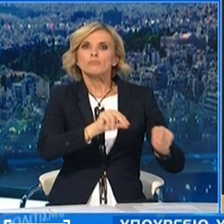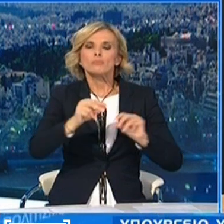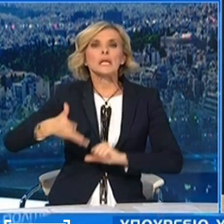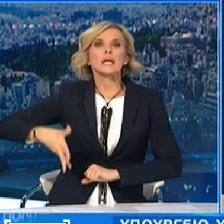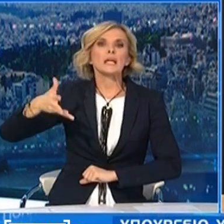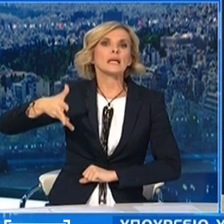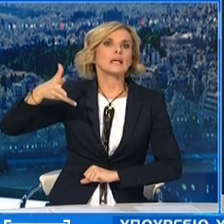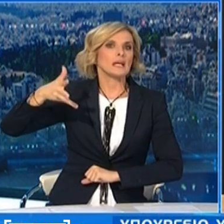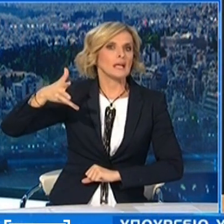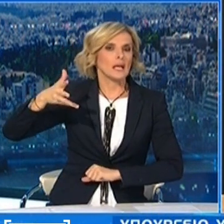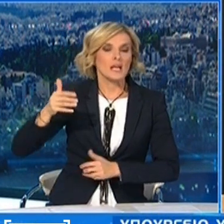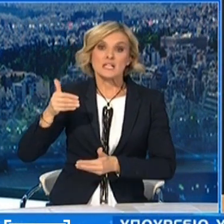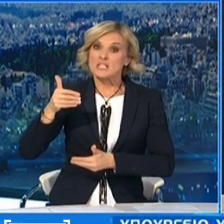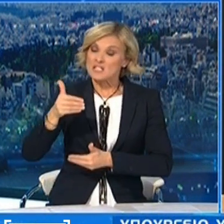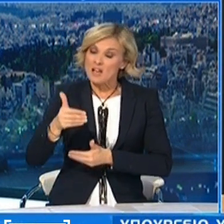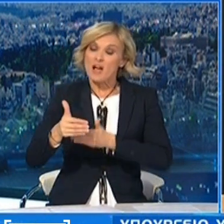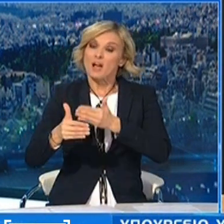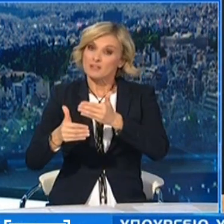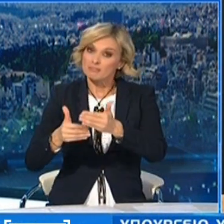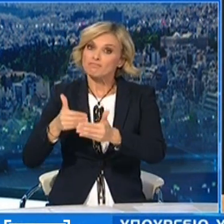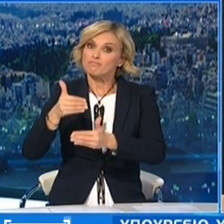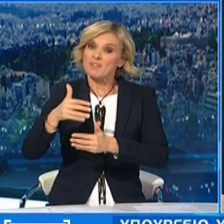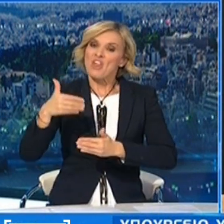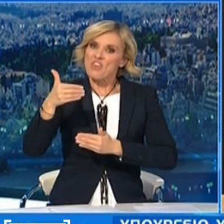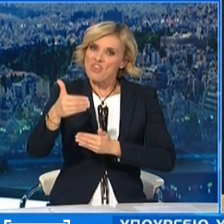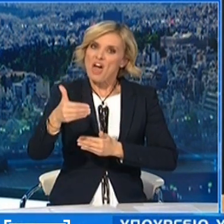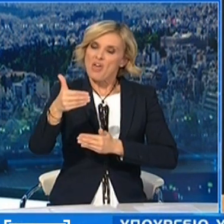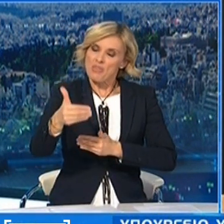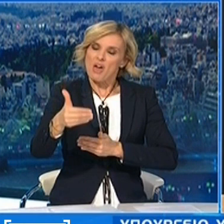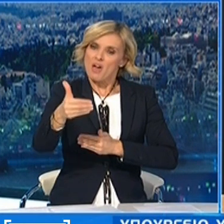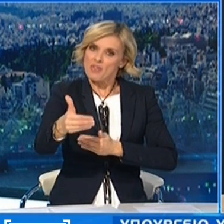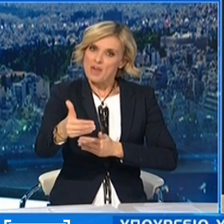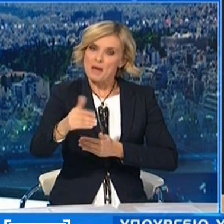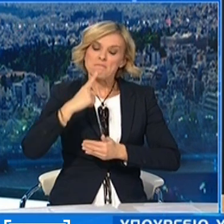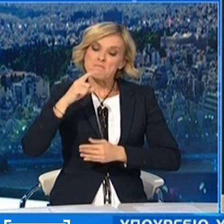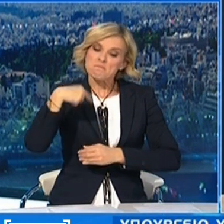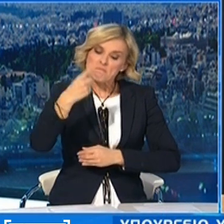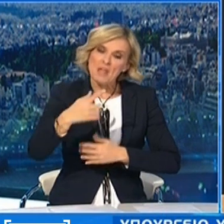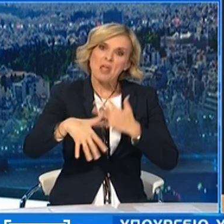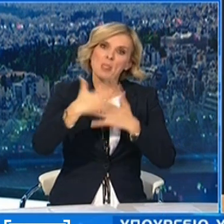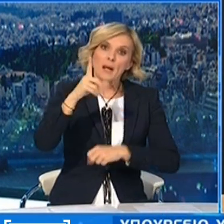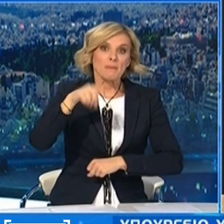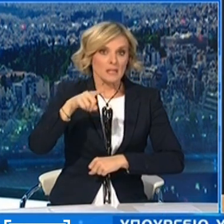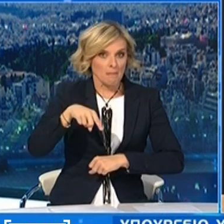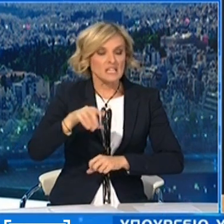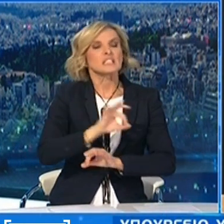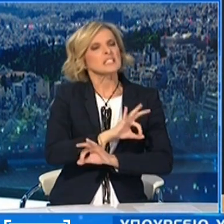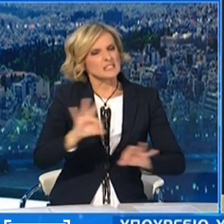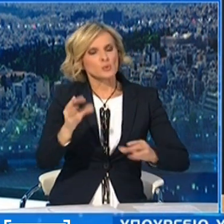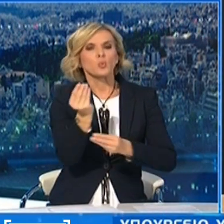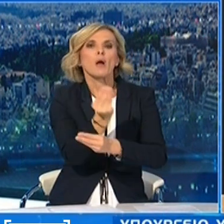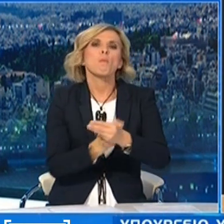φαινόμενο σταδιακά θα οδηγήσει, αν όχι τώρα, αλλά σε βάθος χρόνου, ίσως στις επόμενες 10-15 μέρες, σε αύξηση των